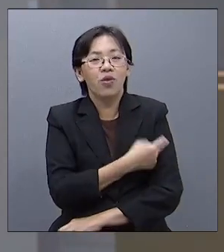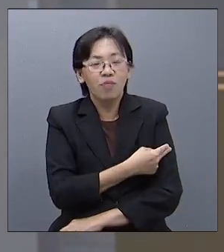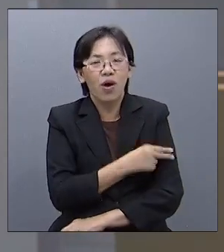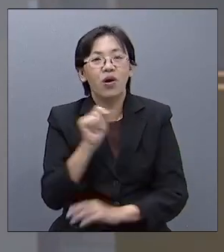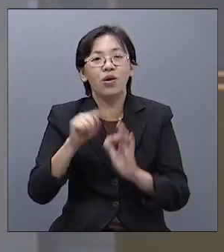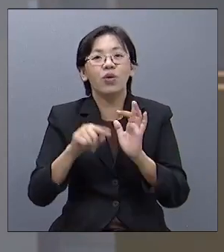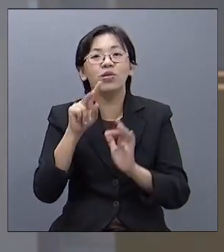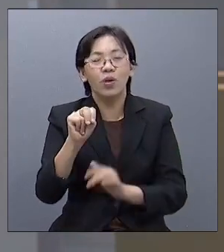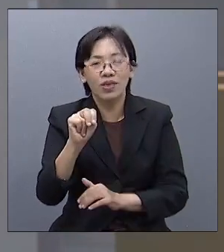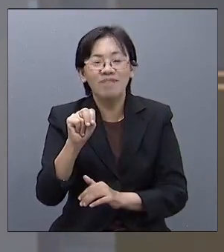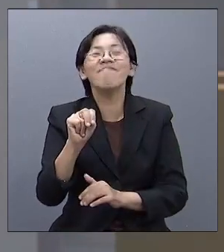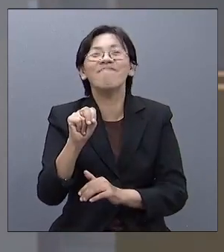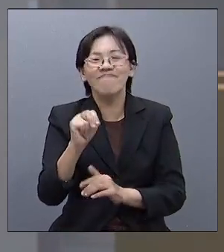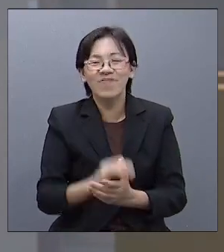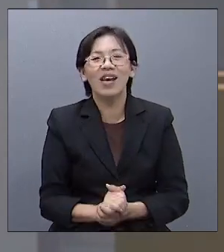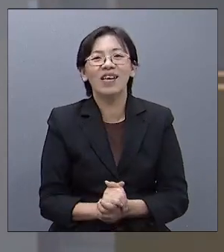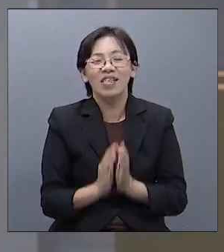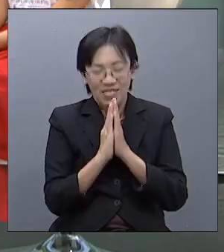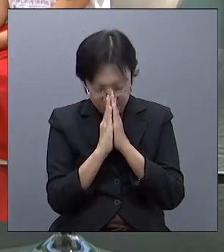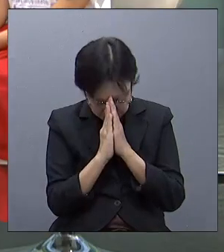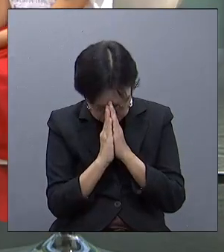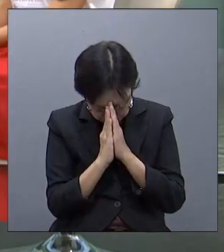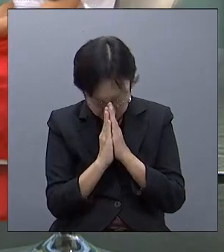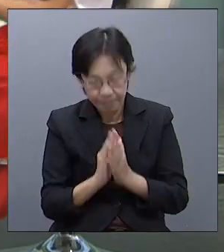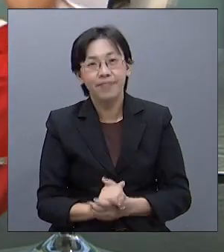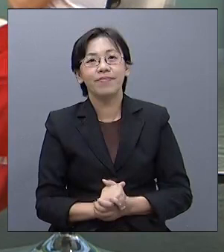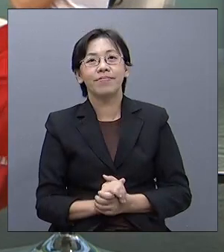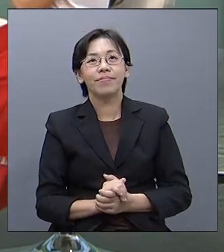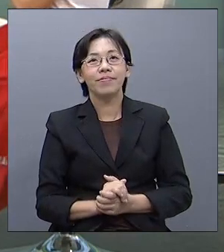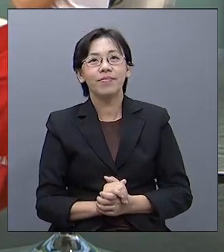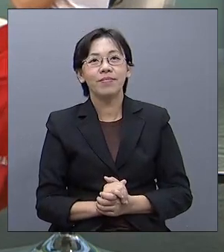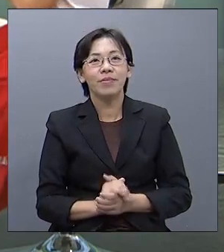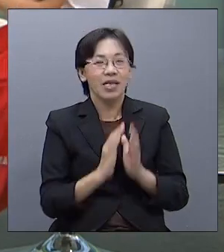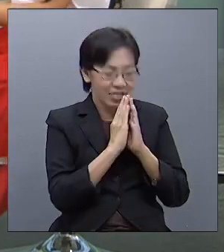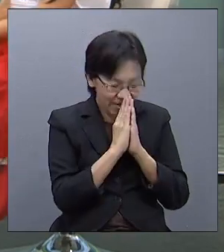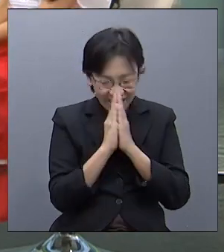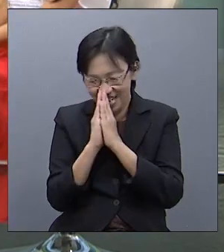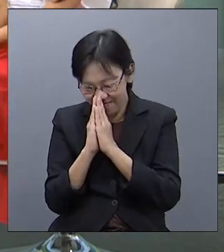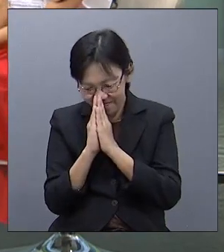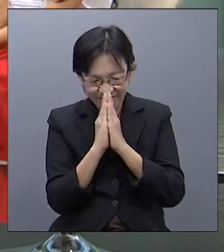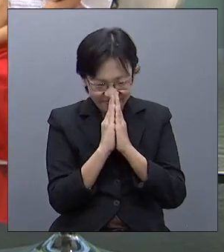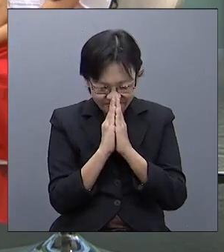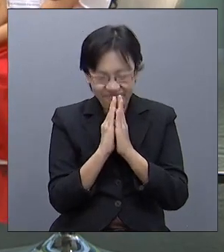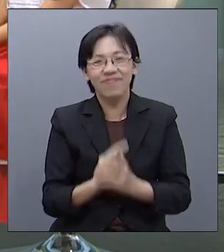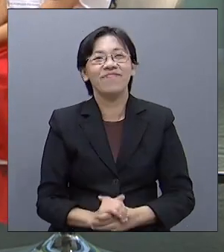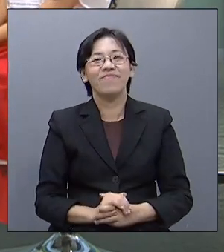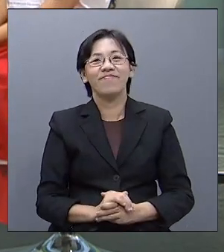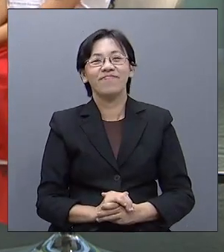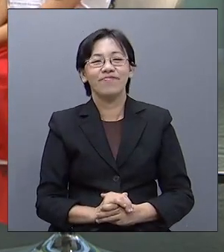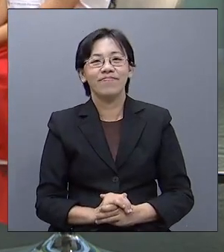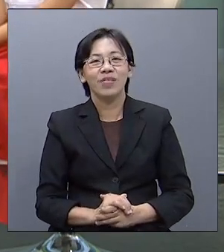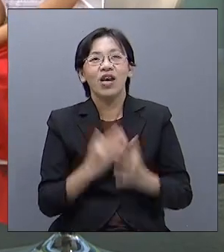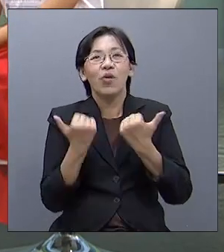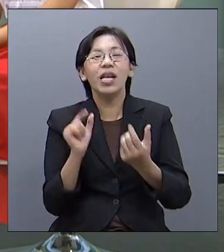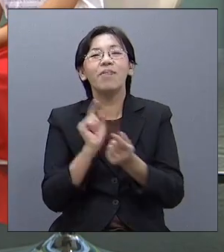อต้นแพทย์เวชศาสตร์ชะลอวัยคุณหมอต้นสวัสดีค่ะ สวัสดีครับหมอต้นครับ สวัสดีครับสวัสดีครับคุณยุ้ยคุณต๊อบครับ วันนี้เ